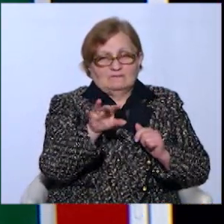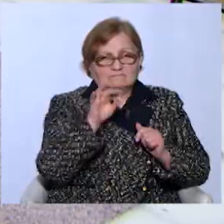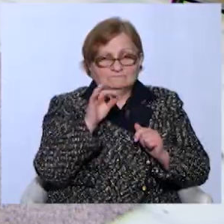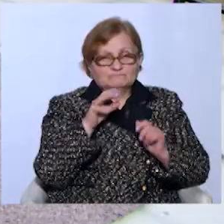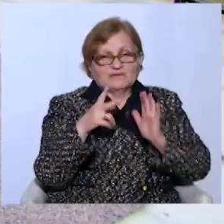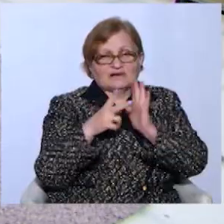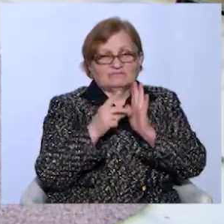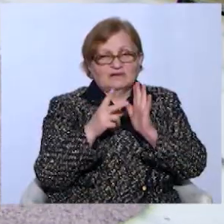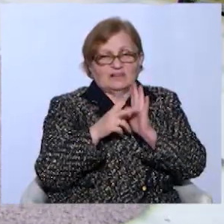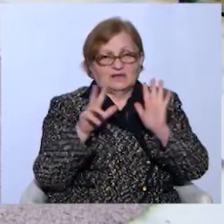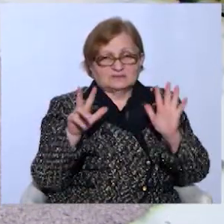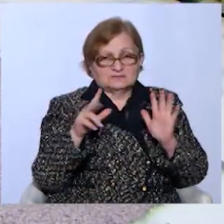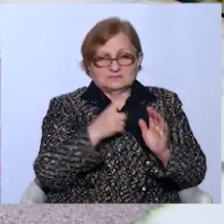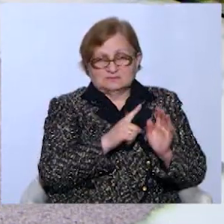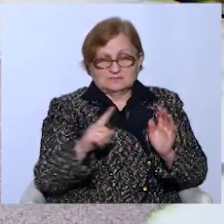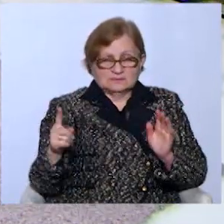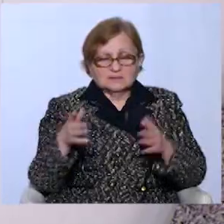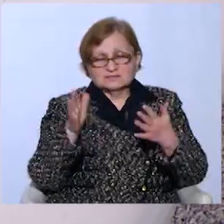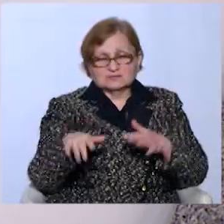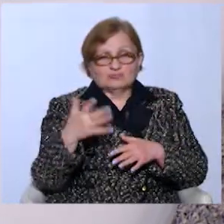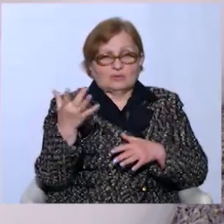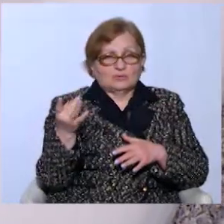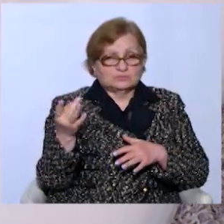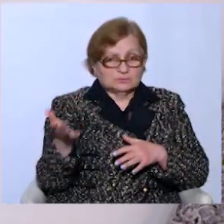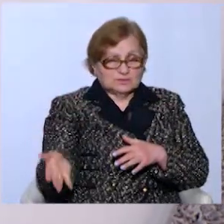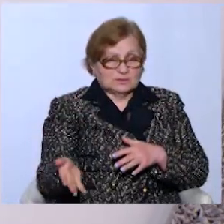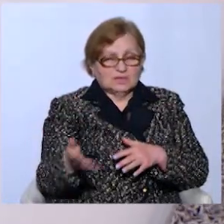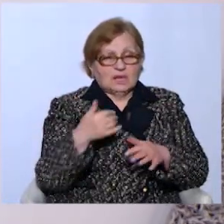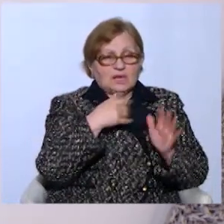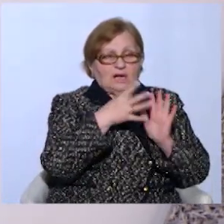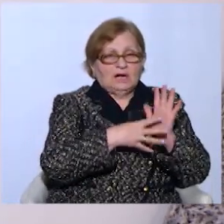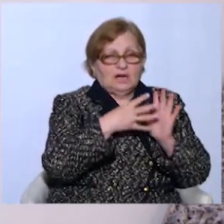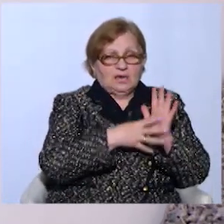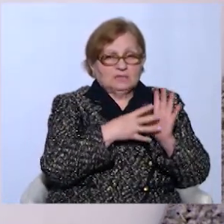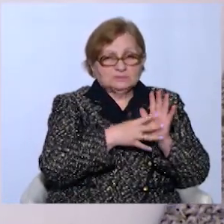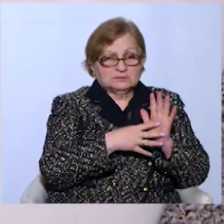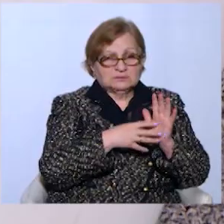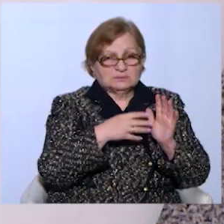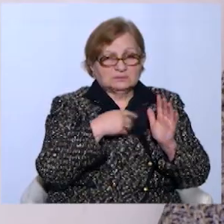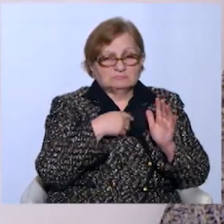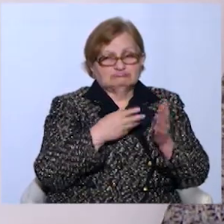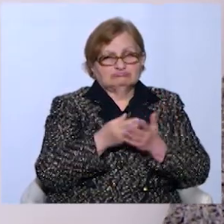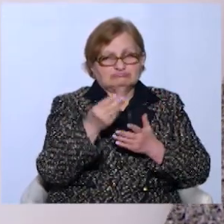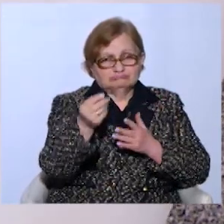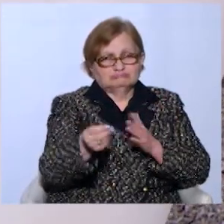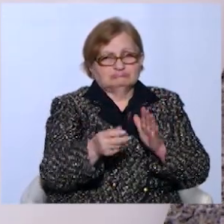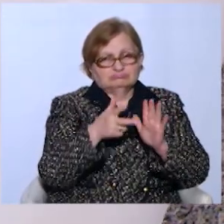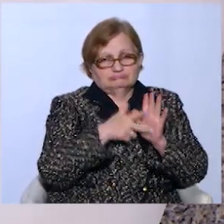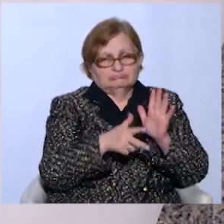8 ლარს და მჩება 5 ლარი. 90 ლარი მაქვს და ძალიან ადვილად გადავიხდი